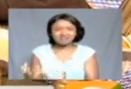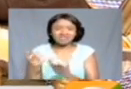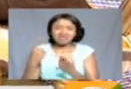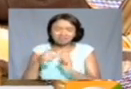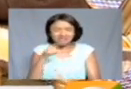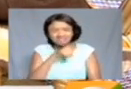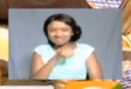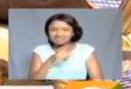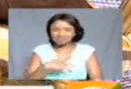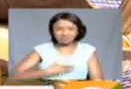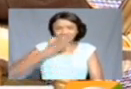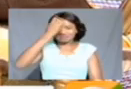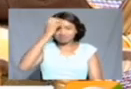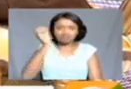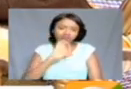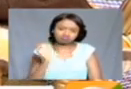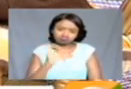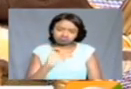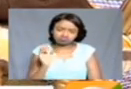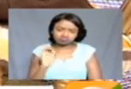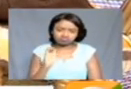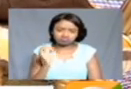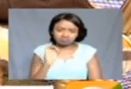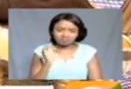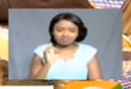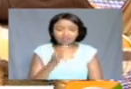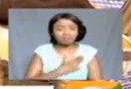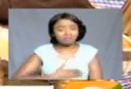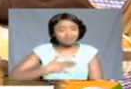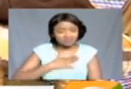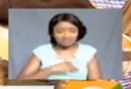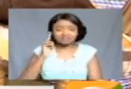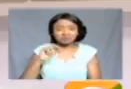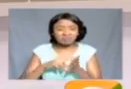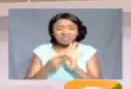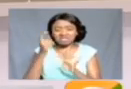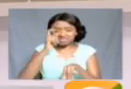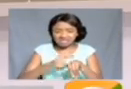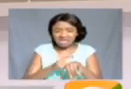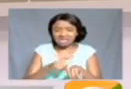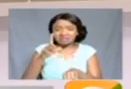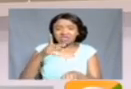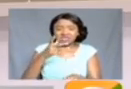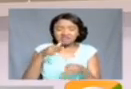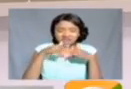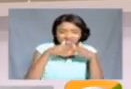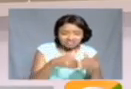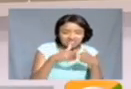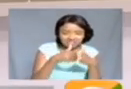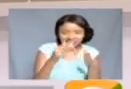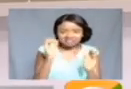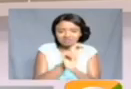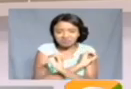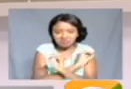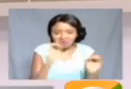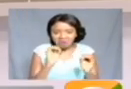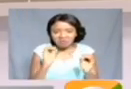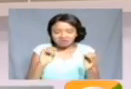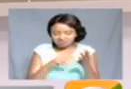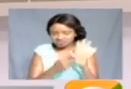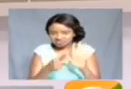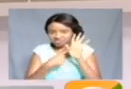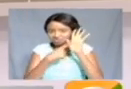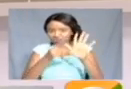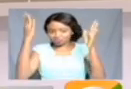likawa haliko katika akili. Kwa hivyo ninavyosema hivi mtu asifikirie moja kwa moja kwamba ndio lile tendo pia likipungua unafuata uhesabu moja kwa moja ya